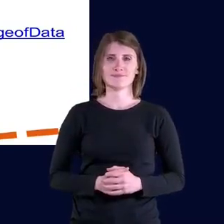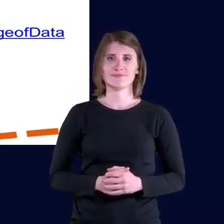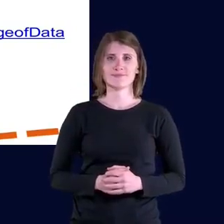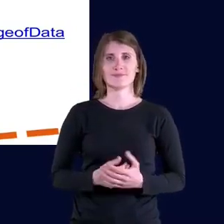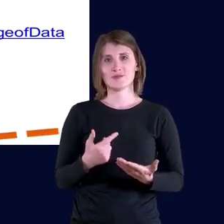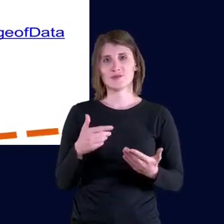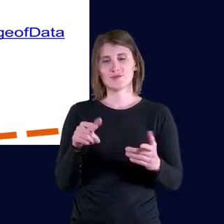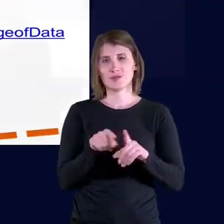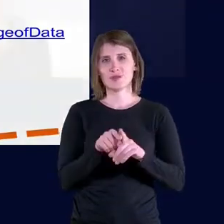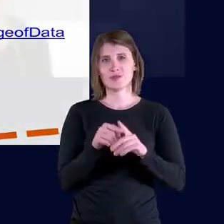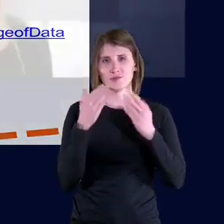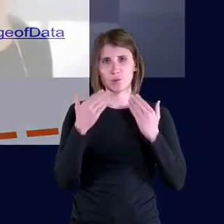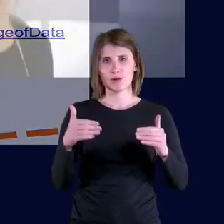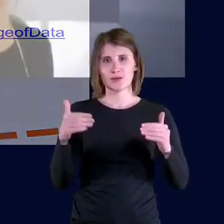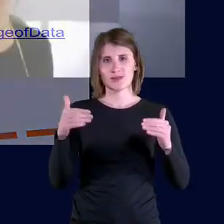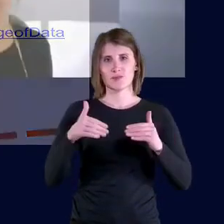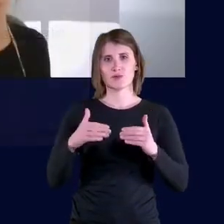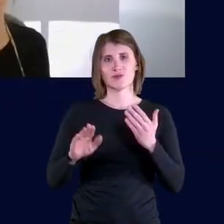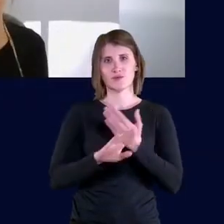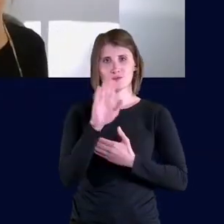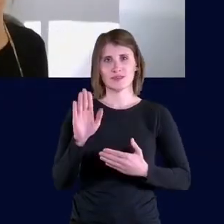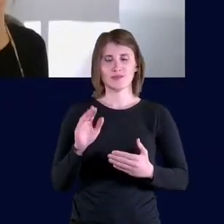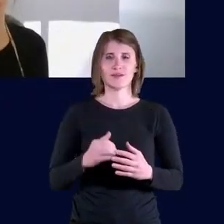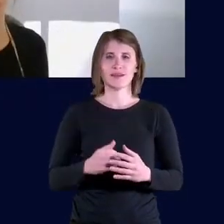za możliwość wystąpienia w